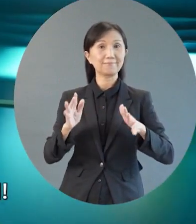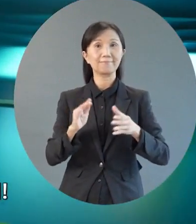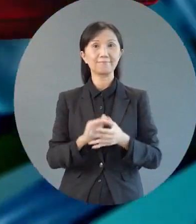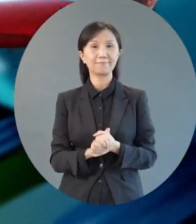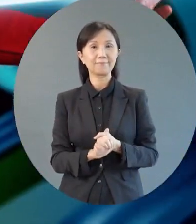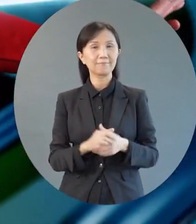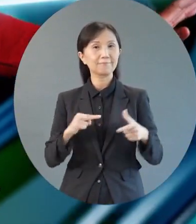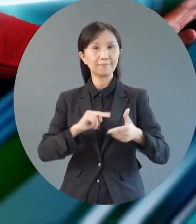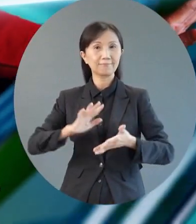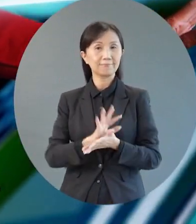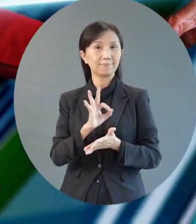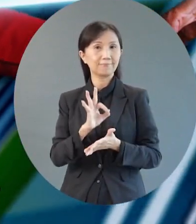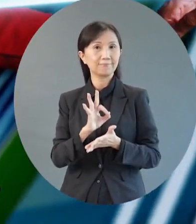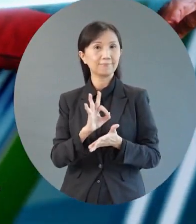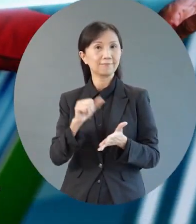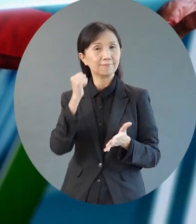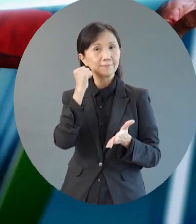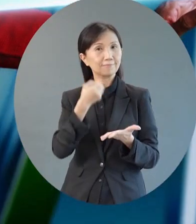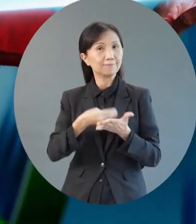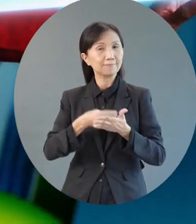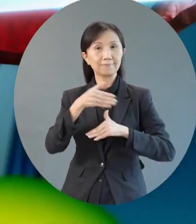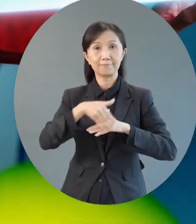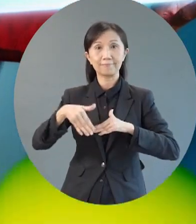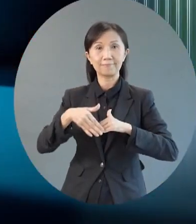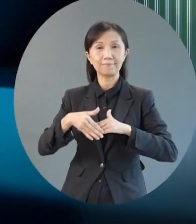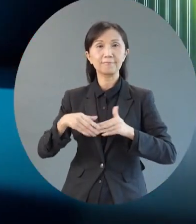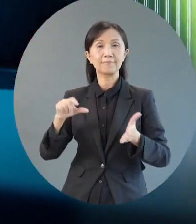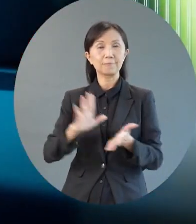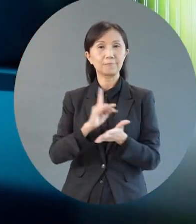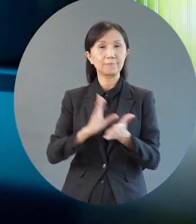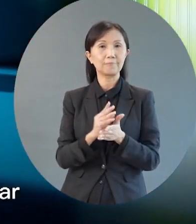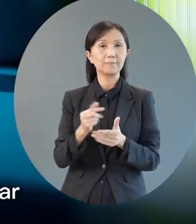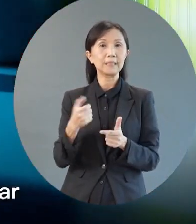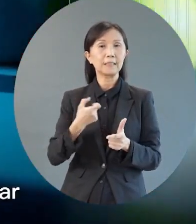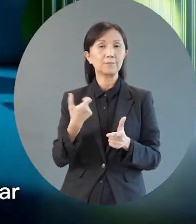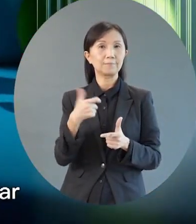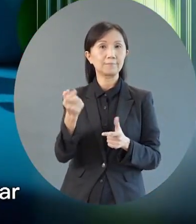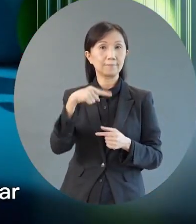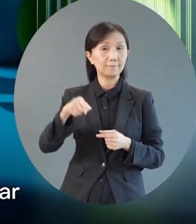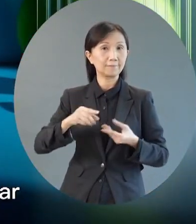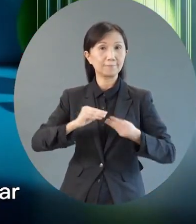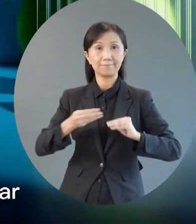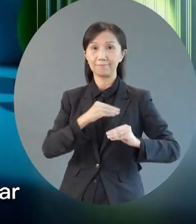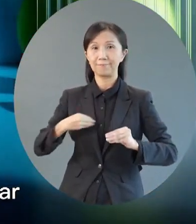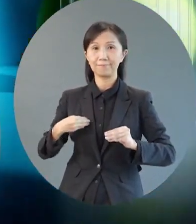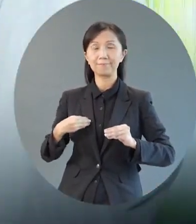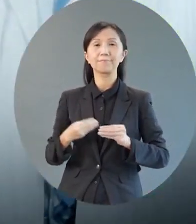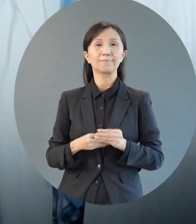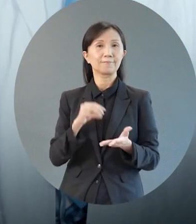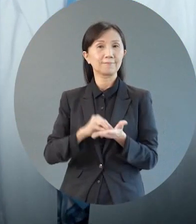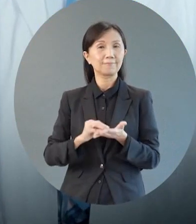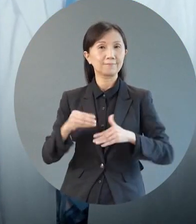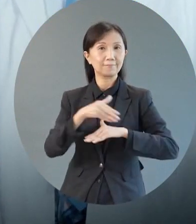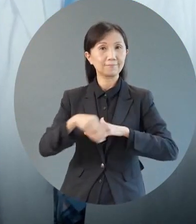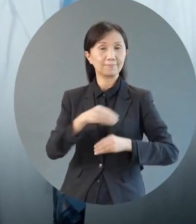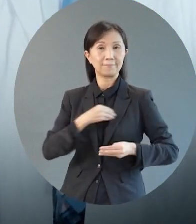啦！推出为期三年嘅奖赏先导计划，只要你每年用至少1000蚊嘅医疗券喺特定